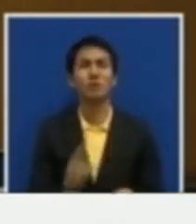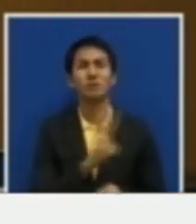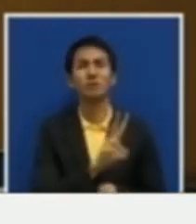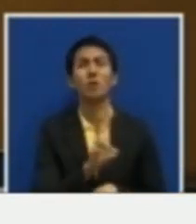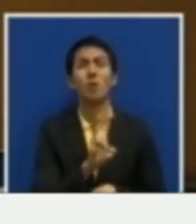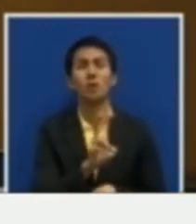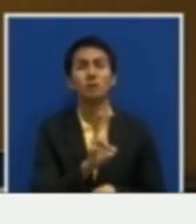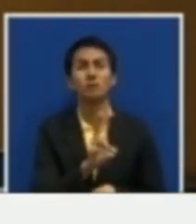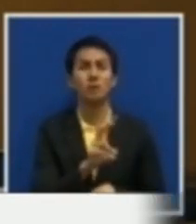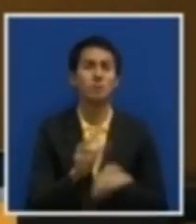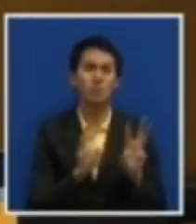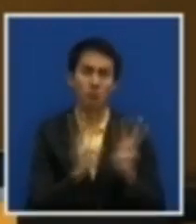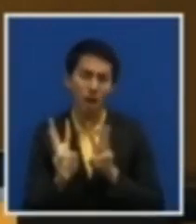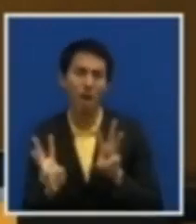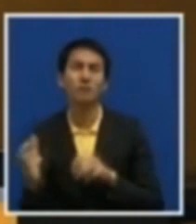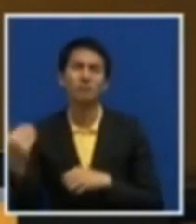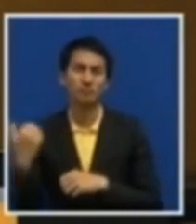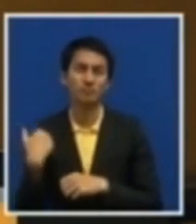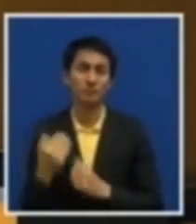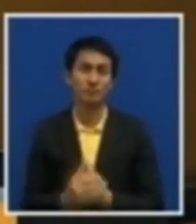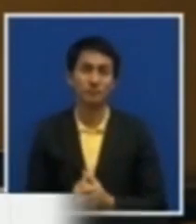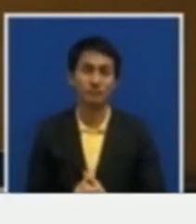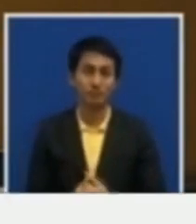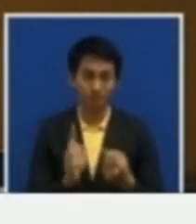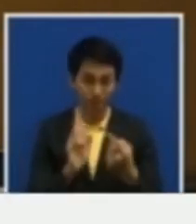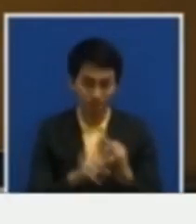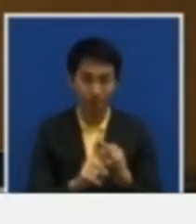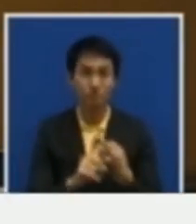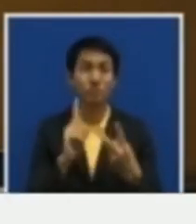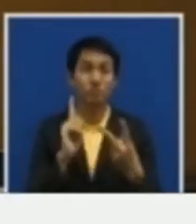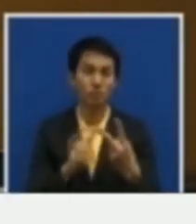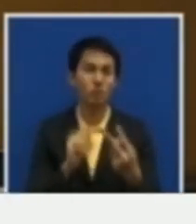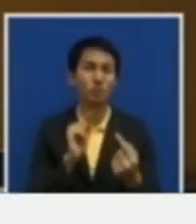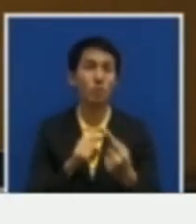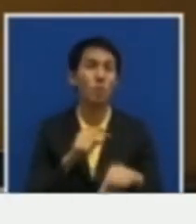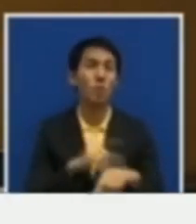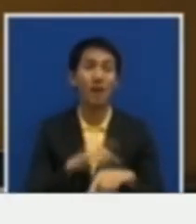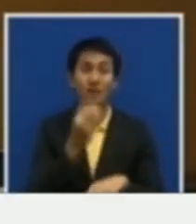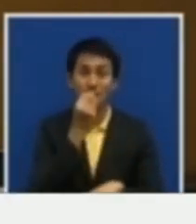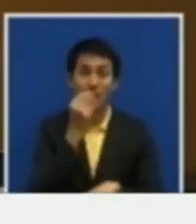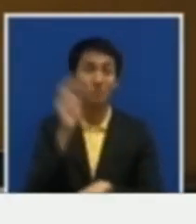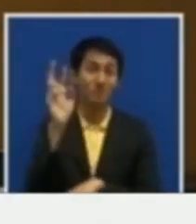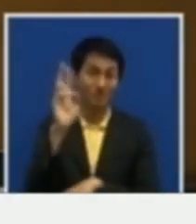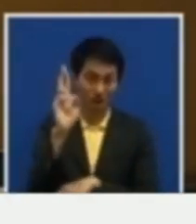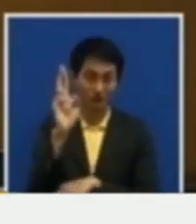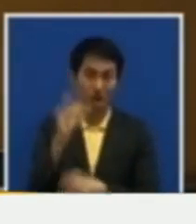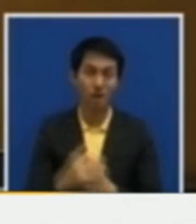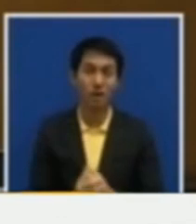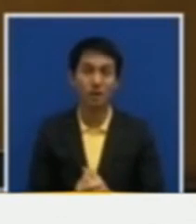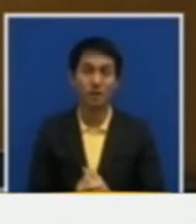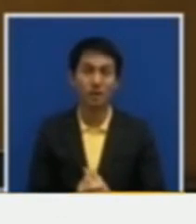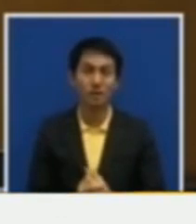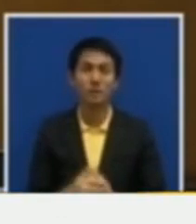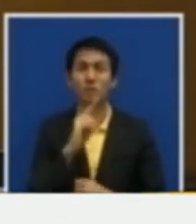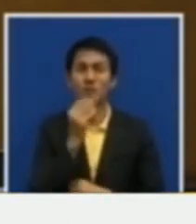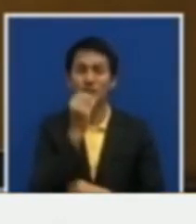ดังนั้นเนี่ยก็เป็นประเด็นหนึ่งประเด็นที่สองก็ตอนทานอาหารกลางวันนะฮะก็ต้องมี